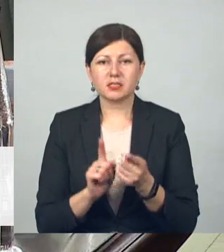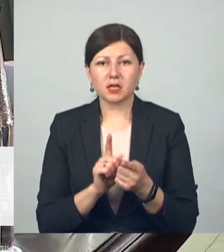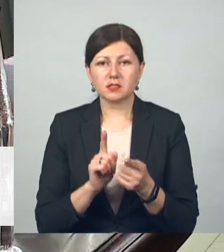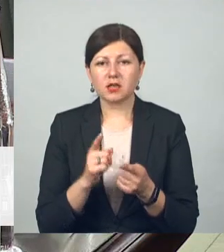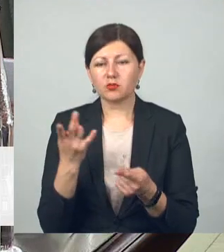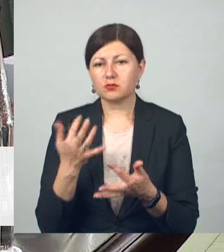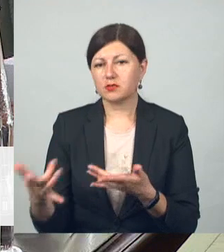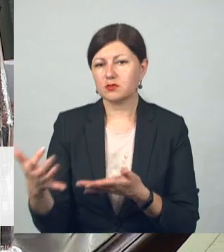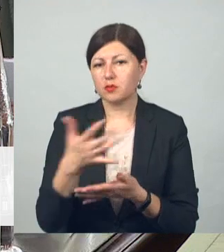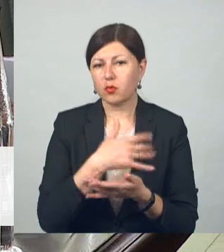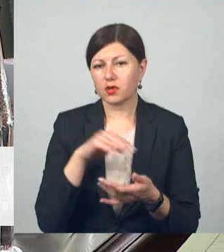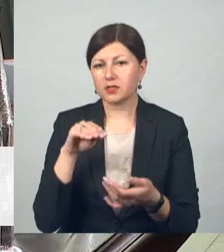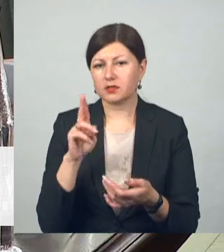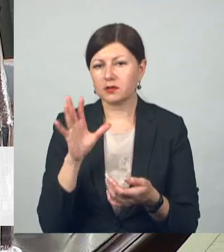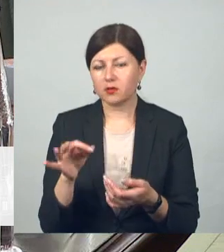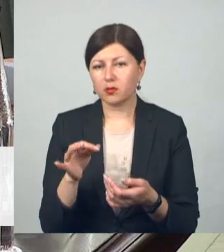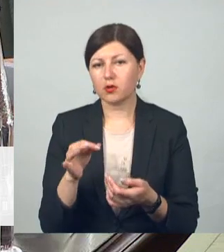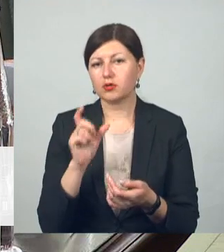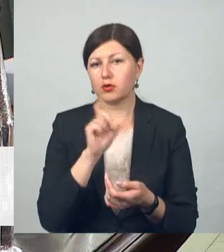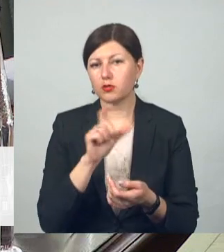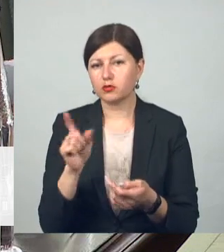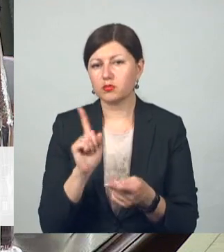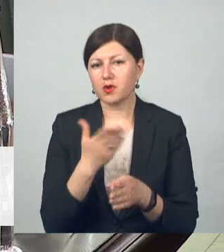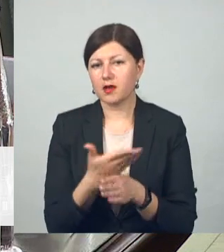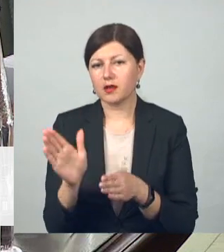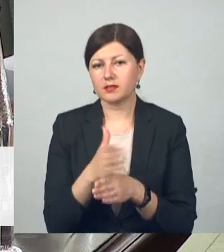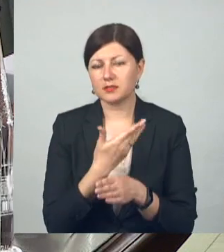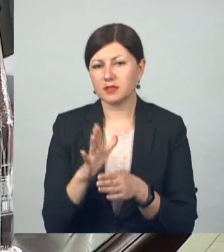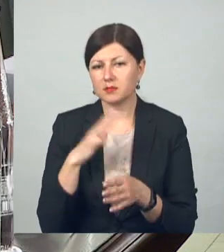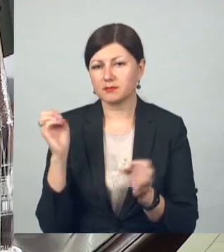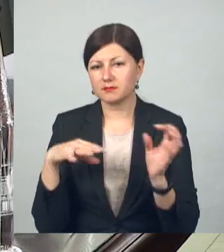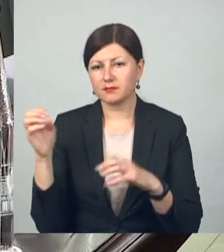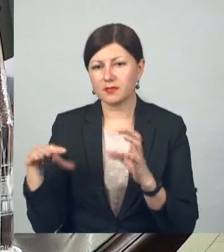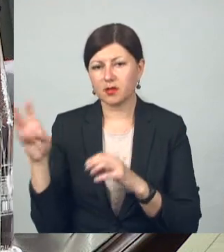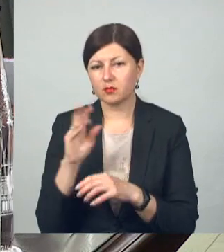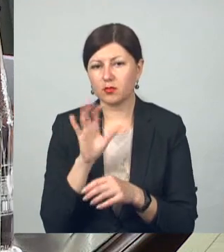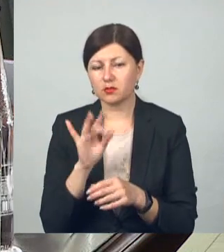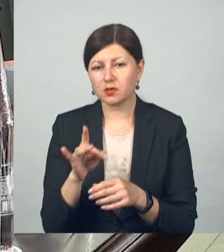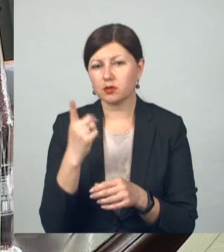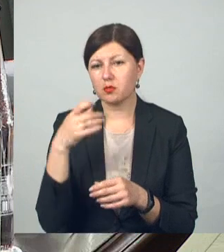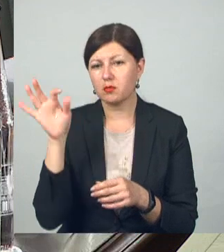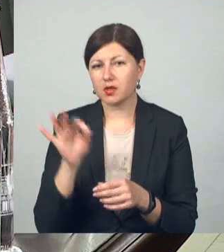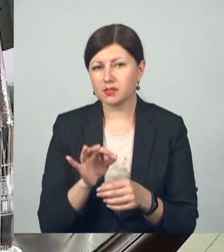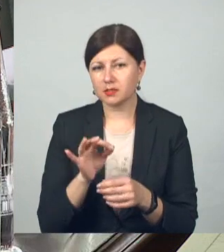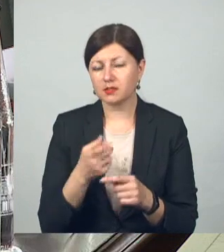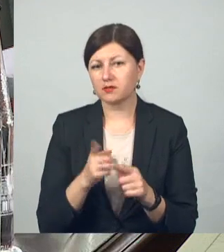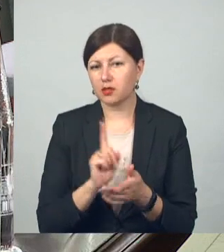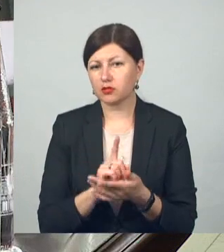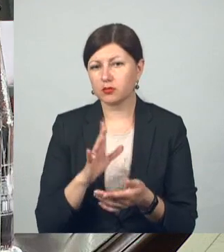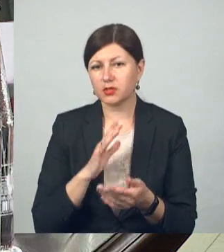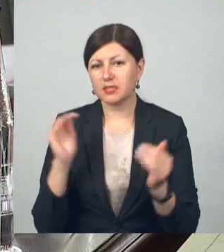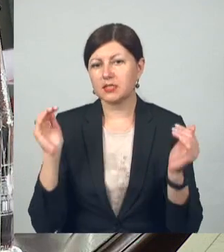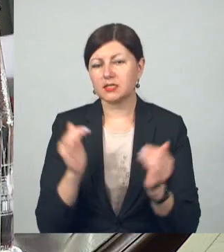сбора ТКО, охват 100% населения раздельным сбором, сортировка 100% твердых коммунальных отходов,